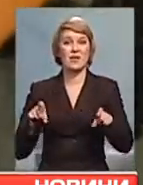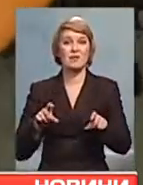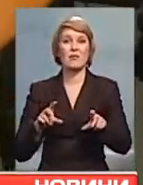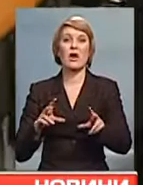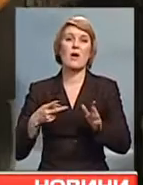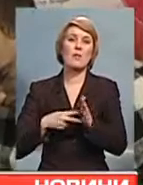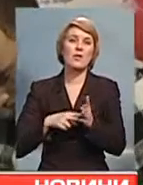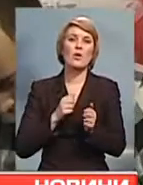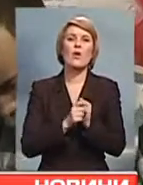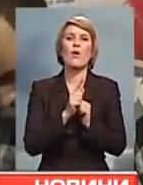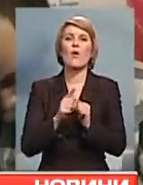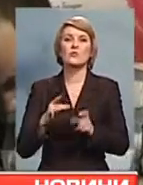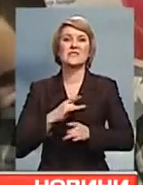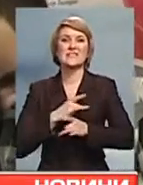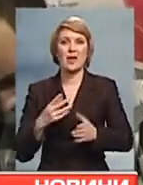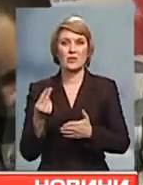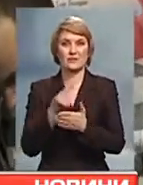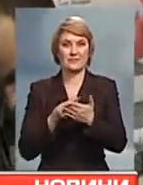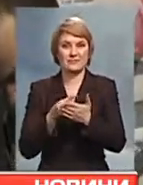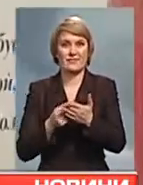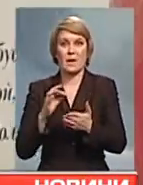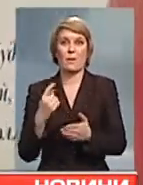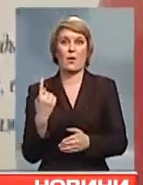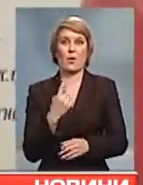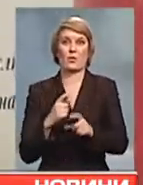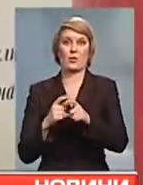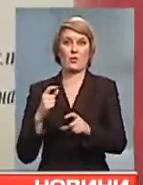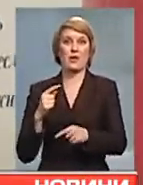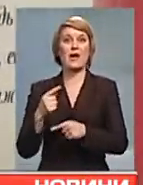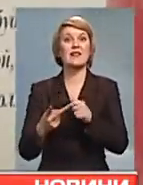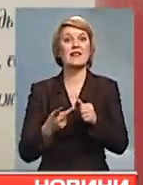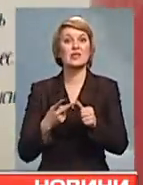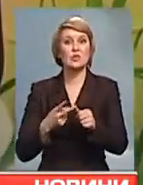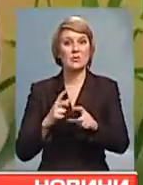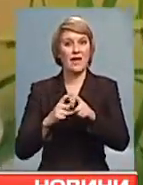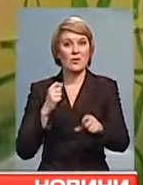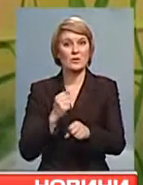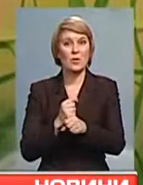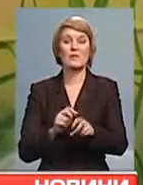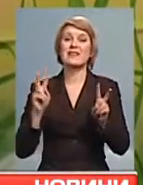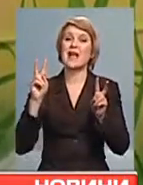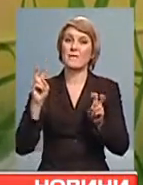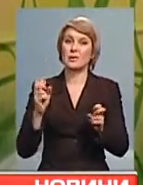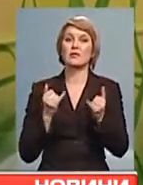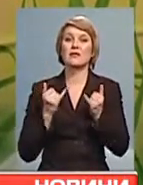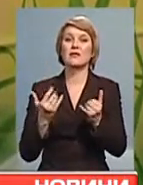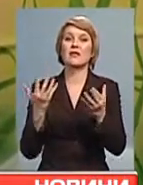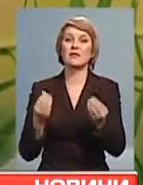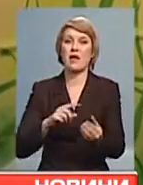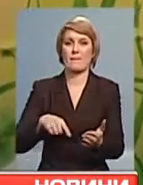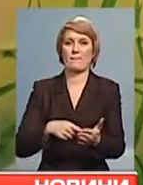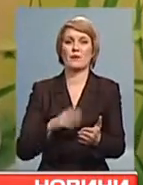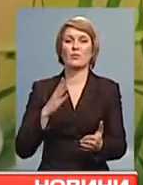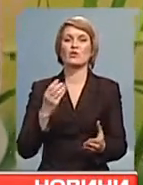до кожного свята розмальовувати ще по одному. Наступний вагон планують зробити тематичним – до Дня міста. Будуть